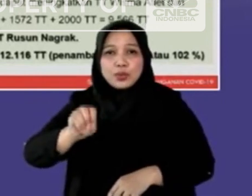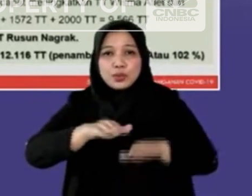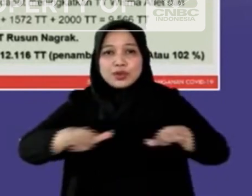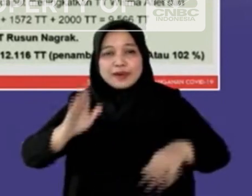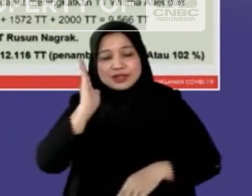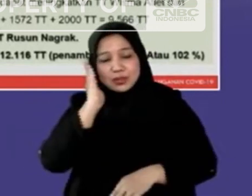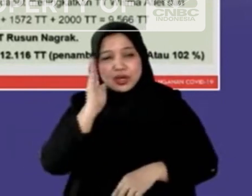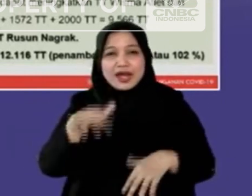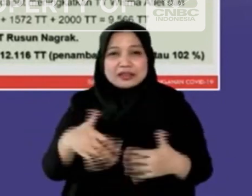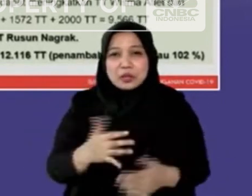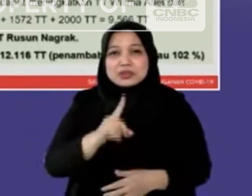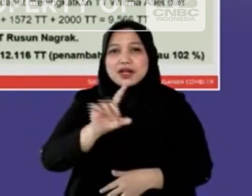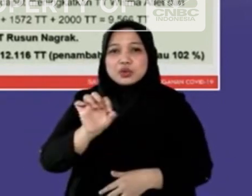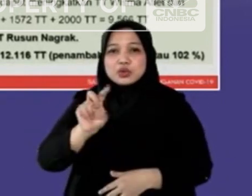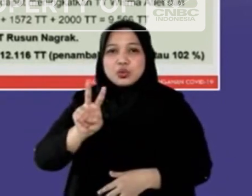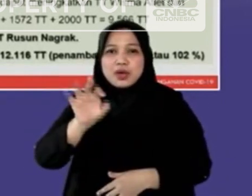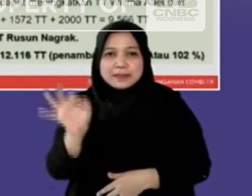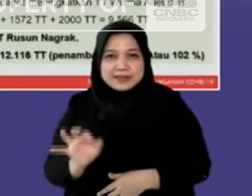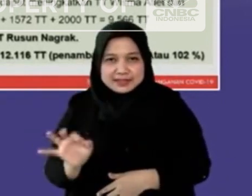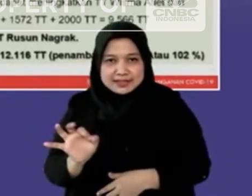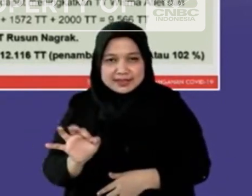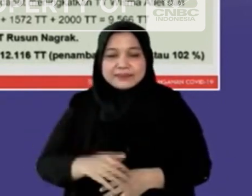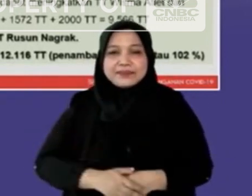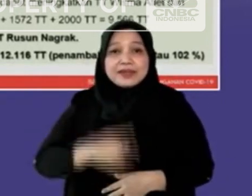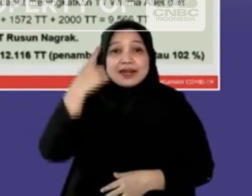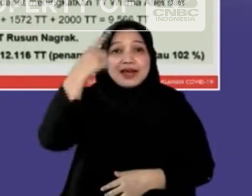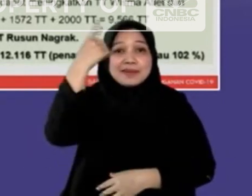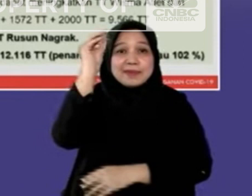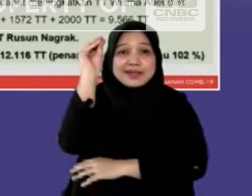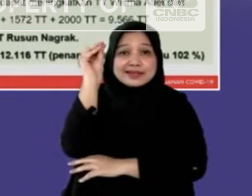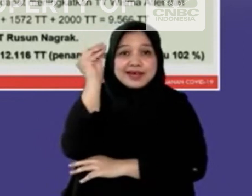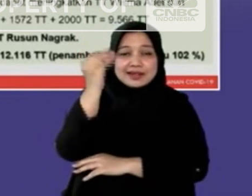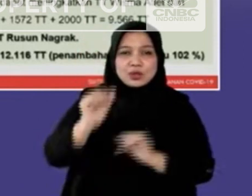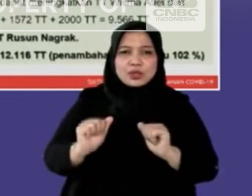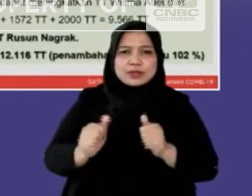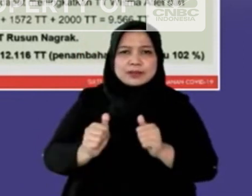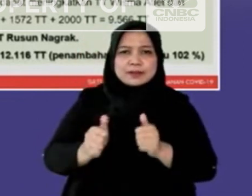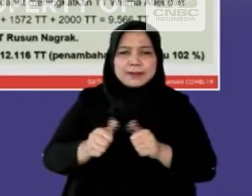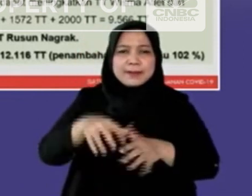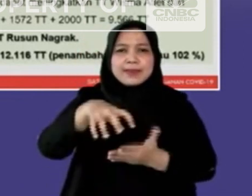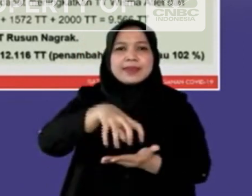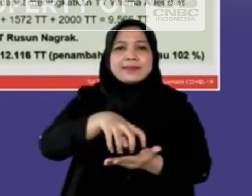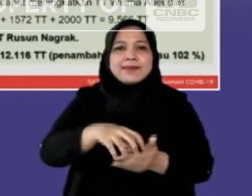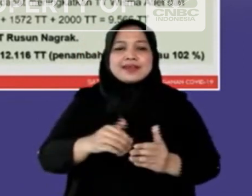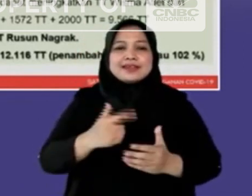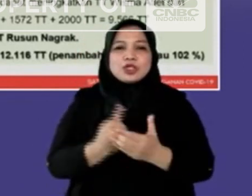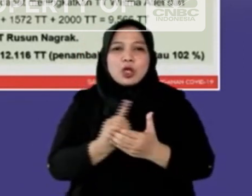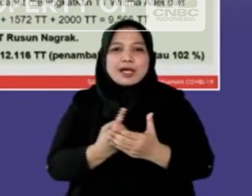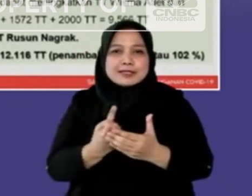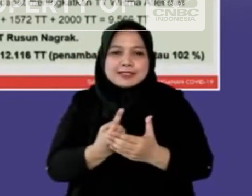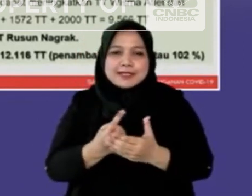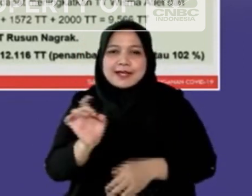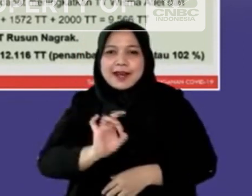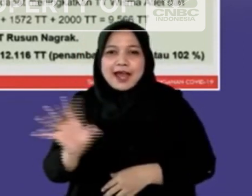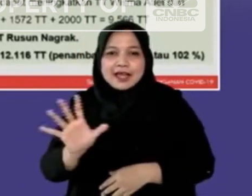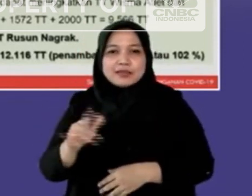atau sebesar hai Hai pemerintah DKI juga telah menyiapkan tempat-tempat isolasi OTG